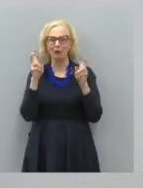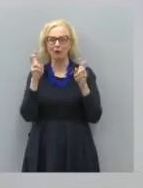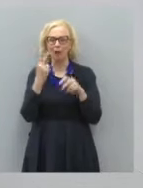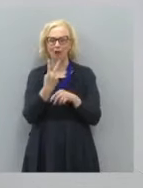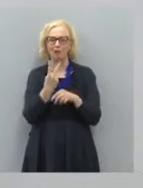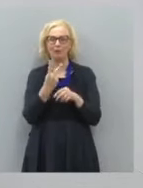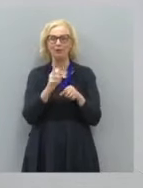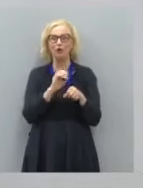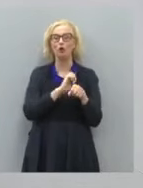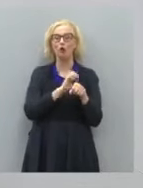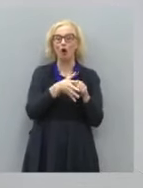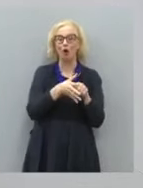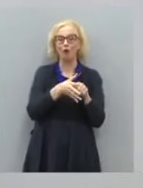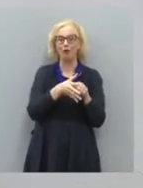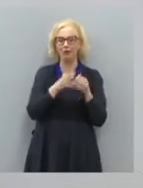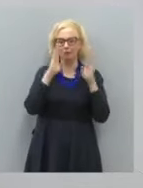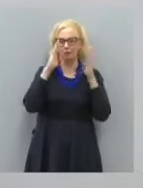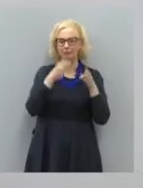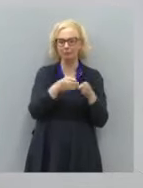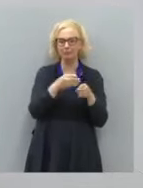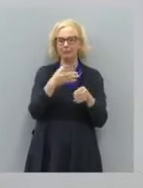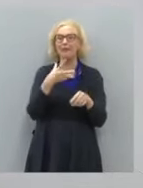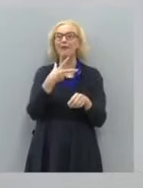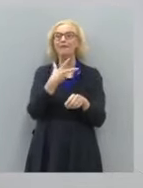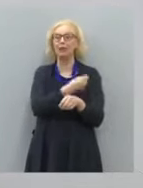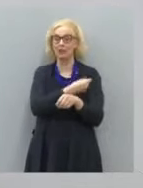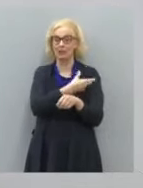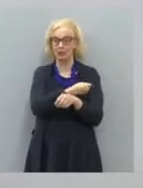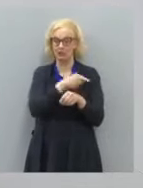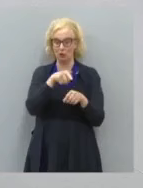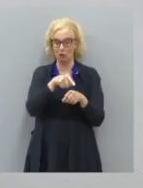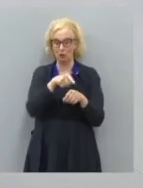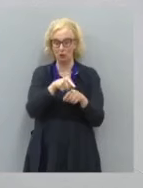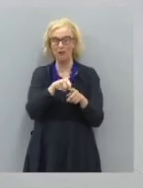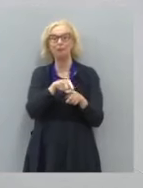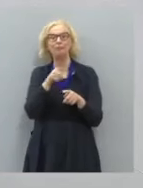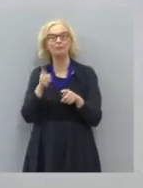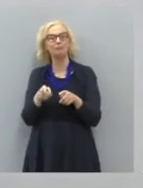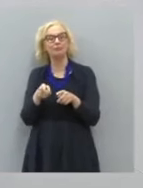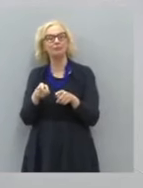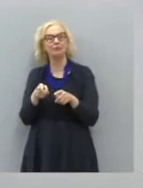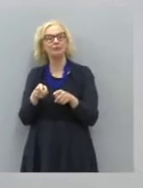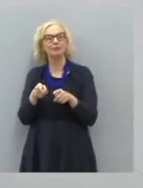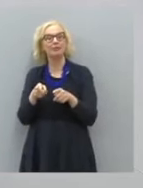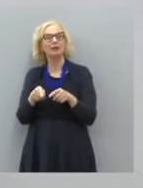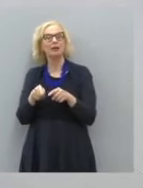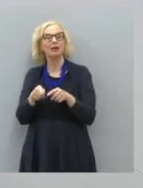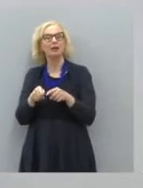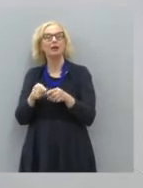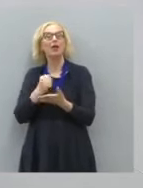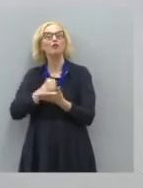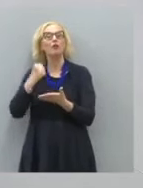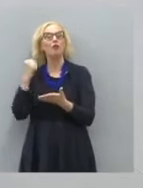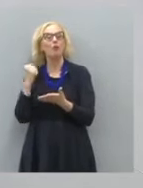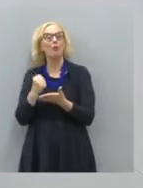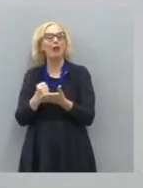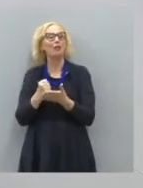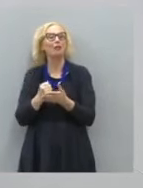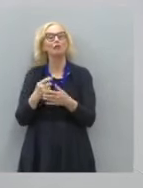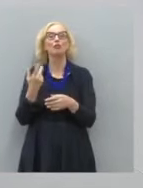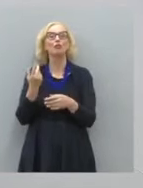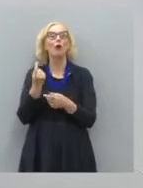parte il covip focus sulle vaccinazioni in modo particolare e non solo e dall'altra parte invece il documento di economia e finanza provinciale